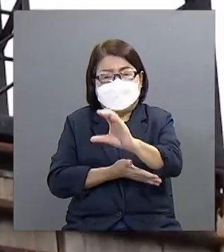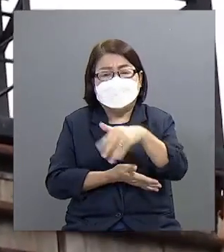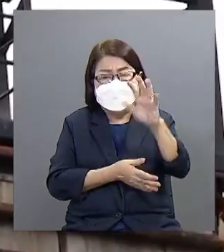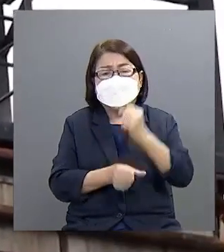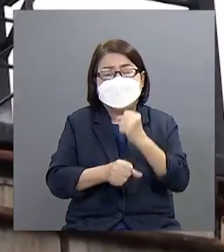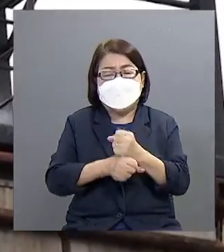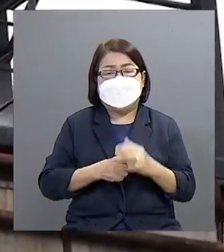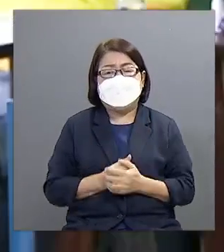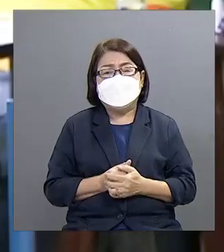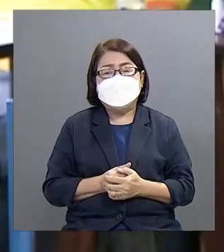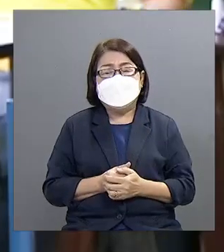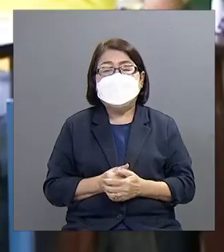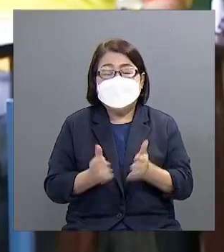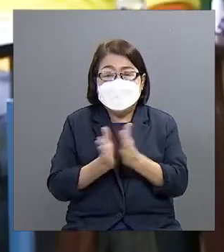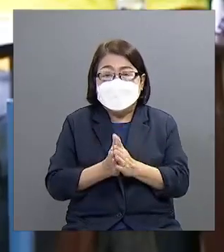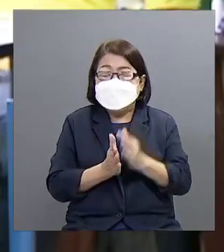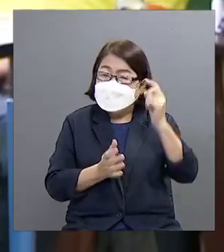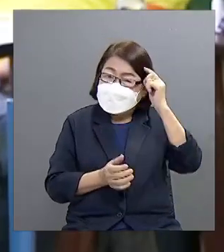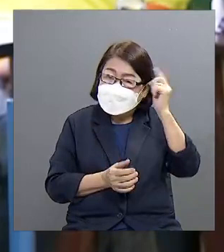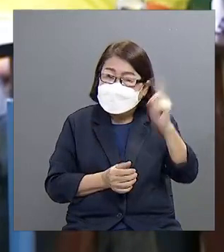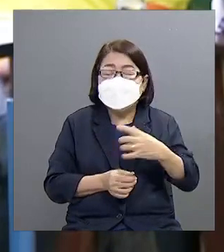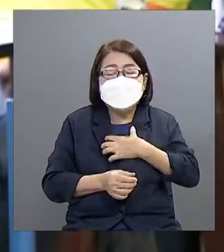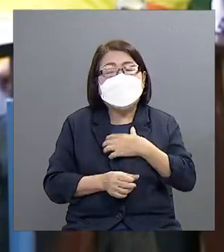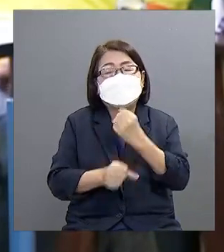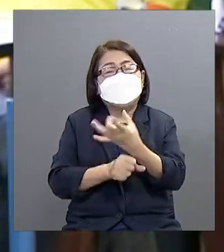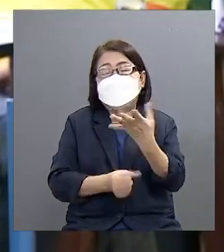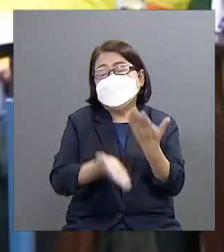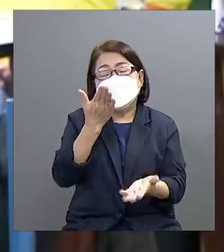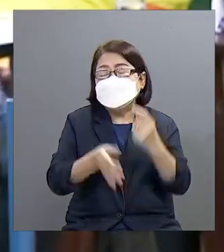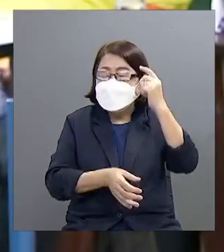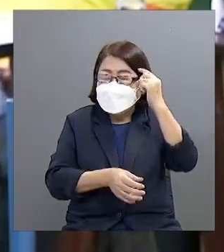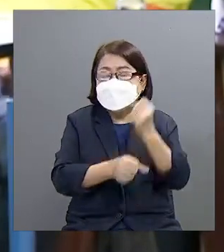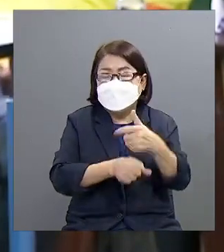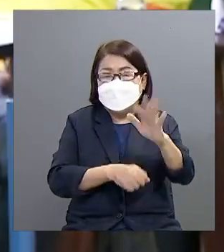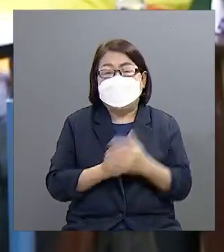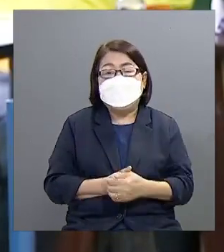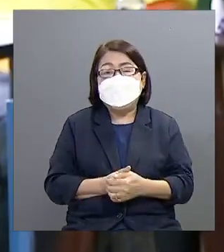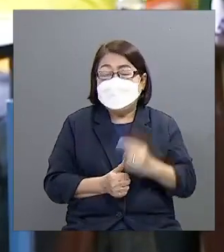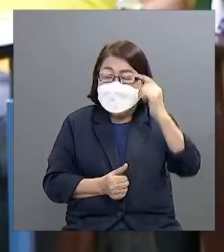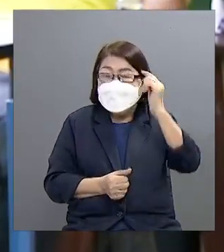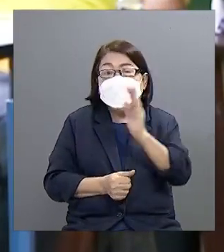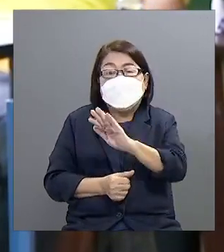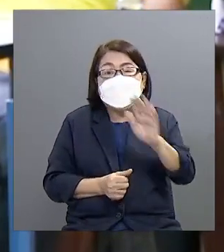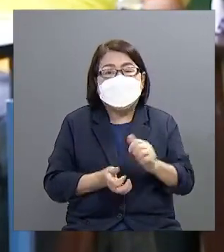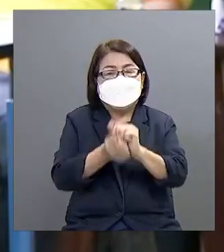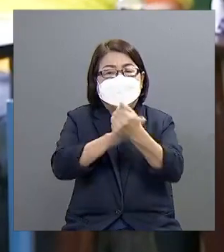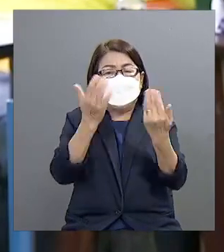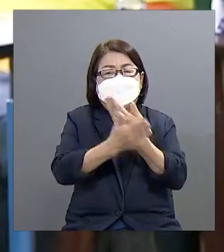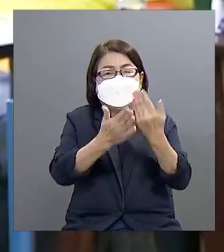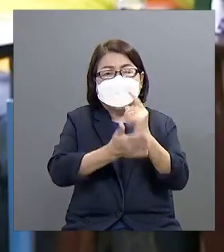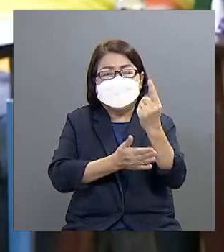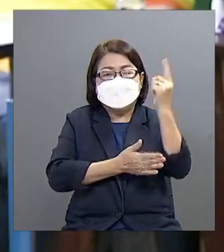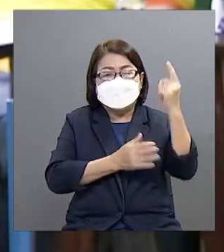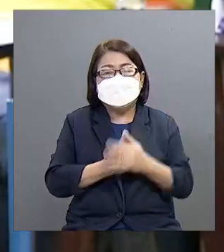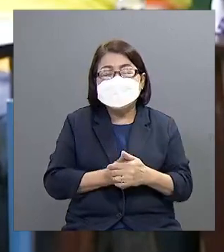ก็ให้เขาคิดตามที่เขาอยากจะทำสิ่งที่เขาอยากจะทำมันคือนวัตกรรมที่เราสามารถที่จะนำไปใช้ประโยชน์